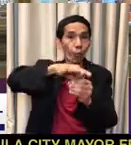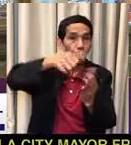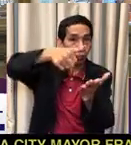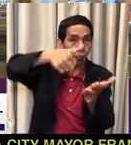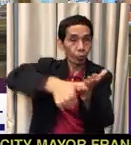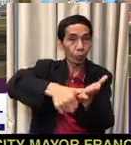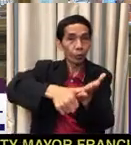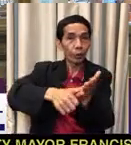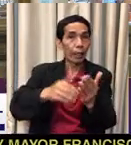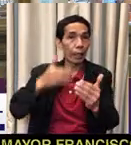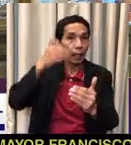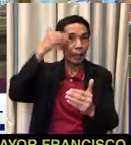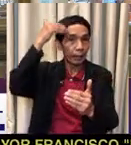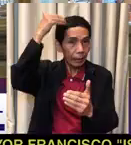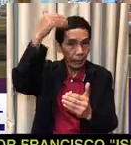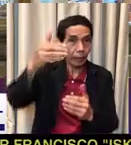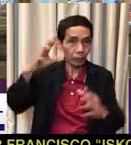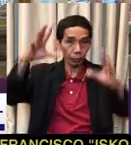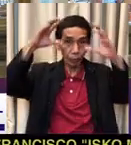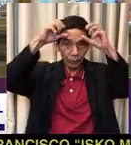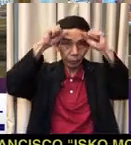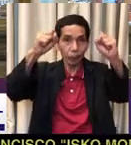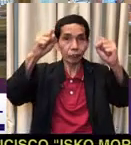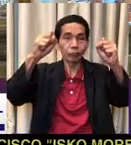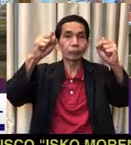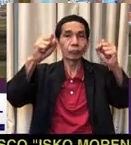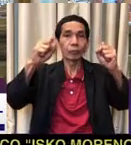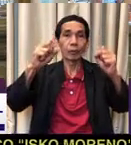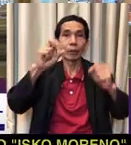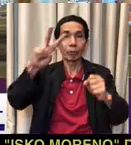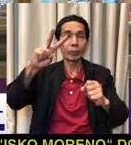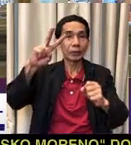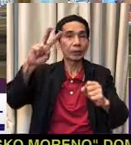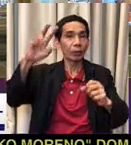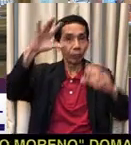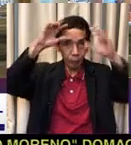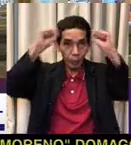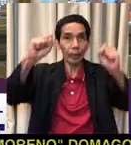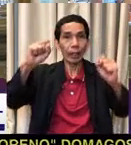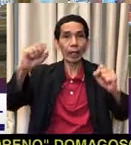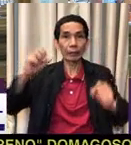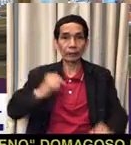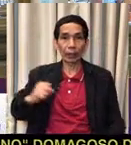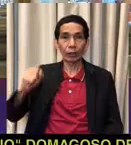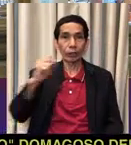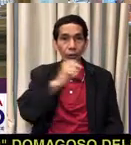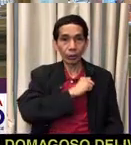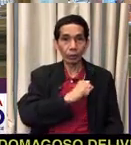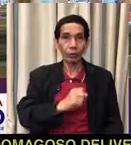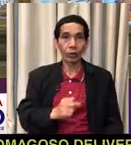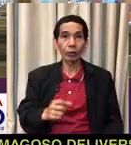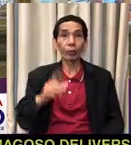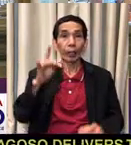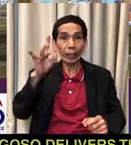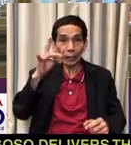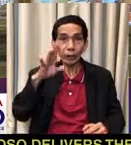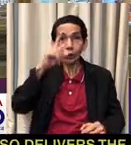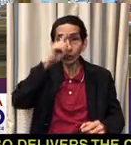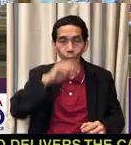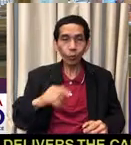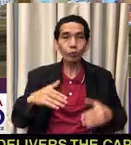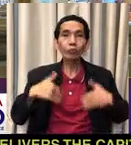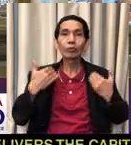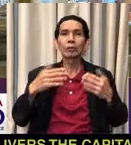ng susunod na pangulo o vice presidente at mga senador. O kung kayo 18 anyos,